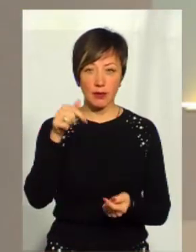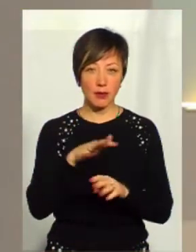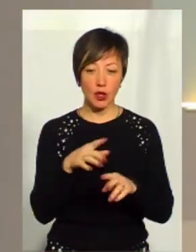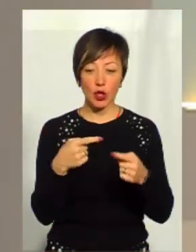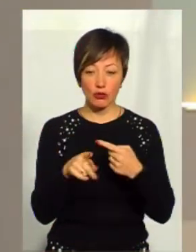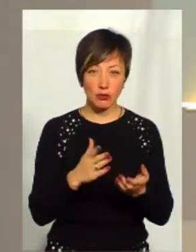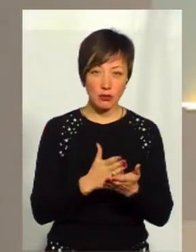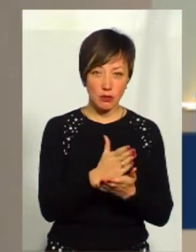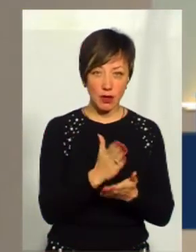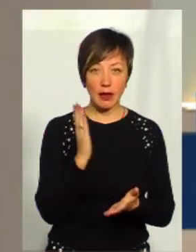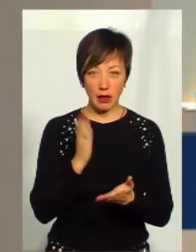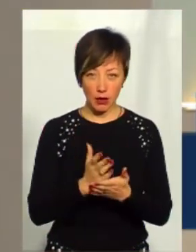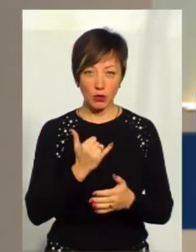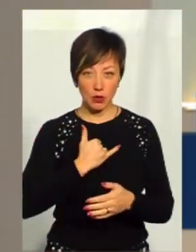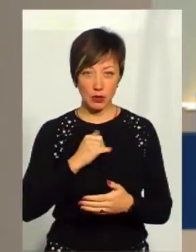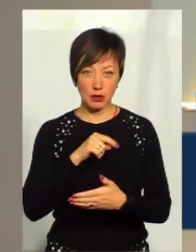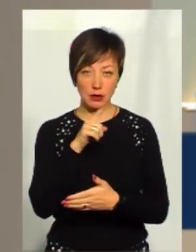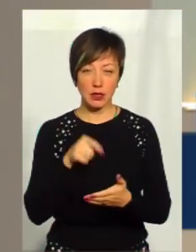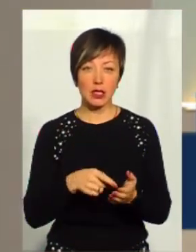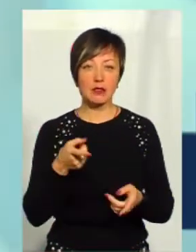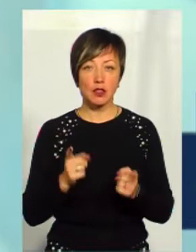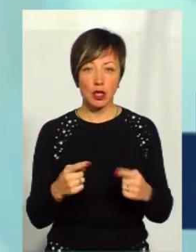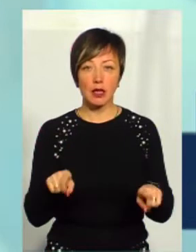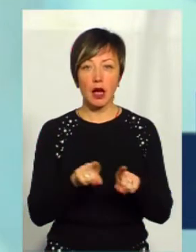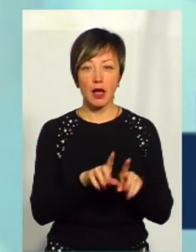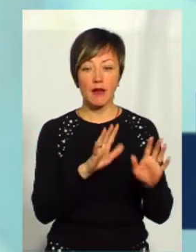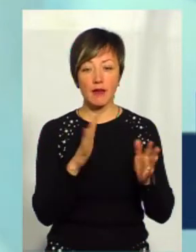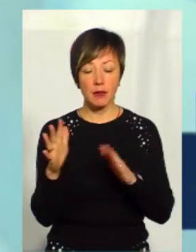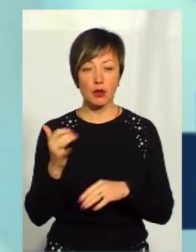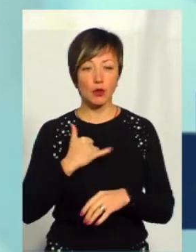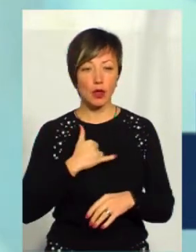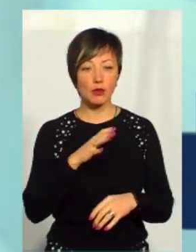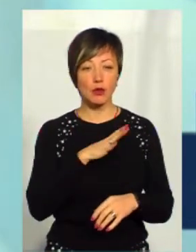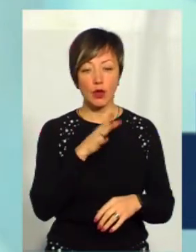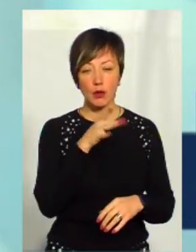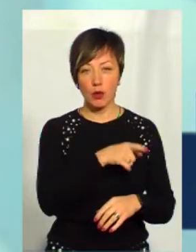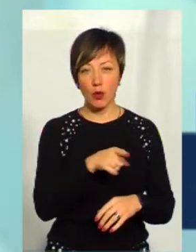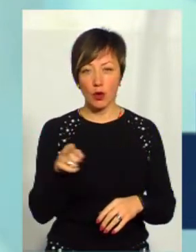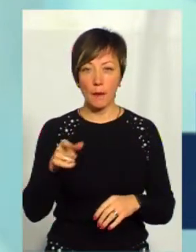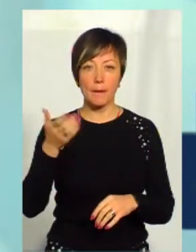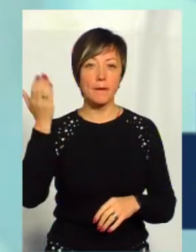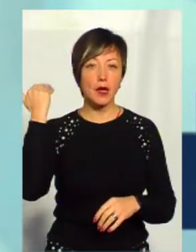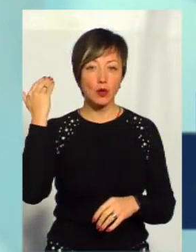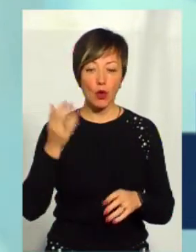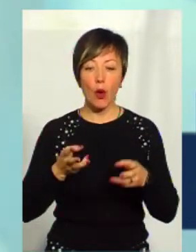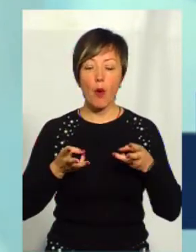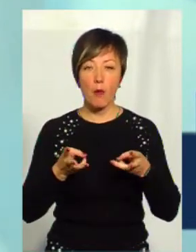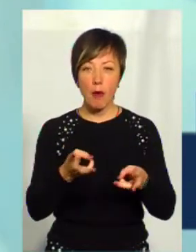призначенням, мають місце у нас? Ну, звичайно, такі випадки були у нас протягом опалювального минулого